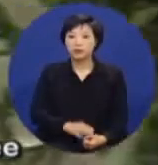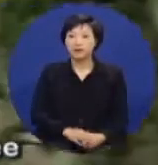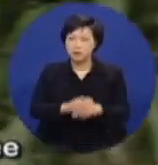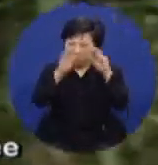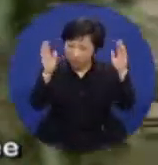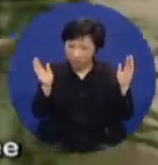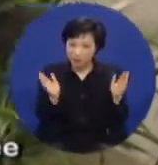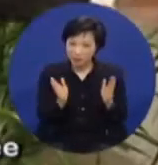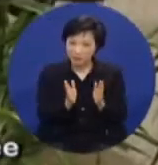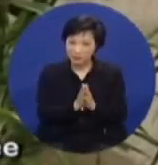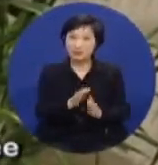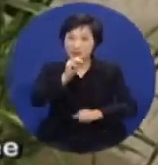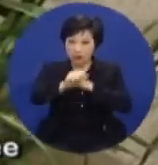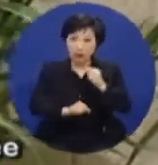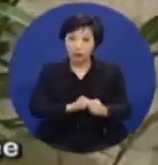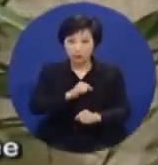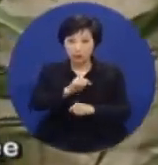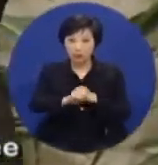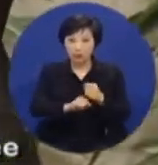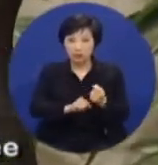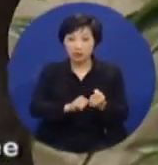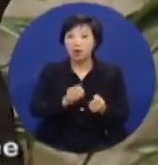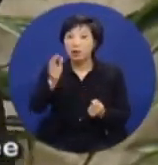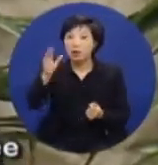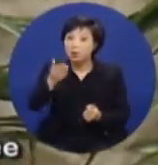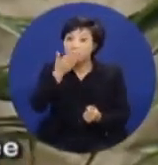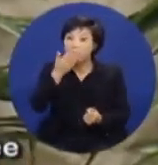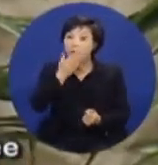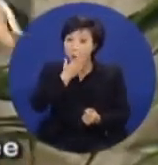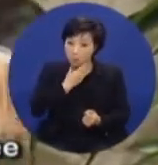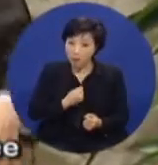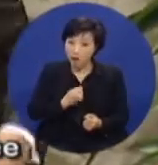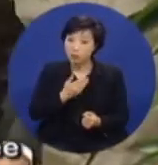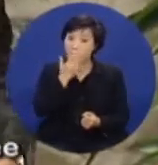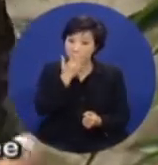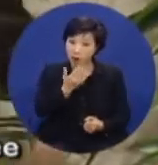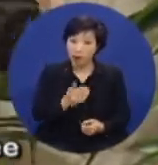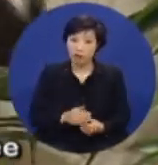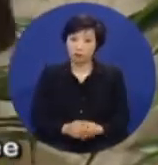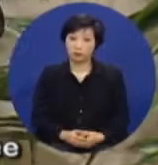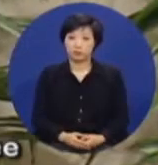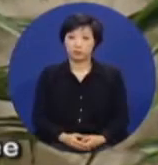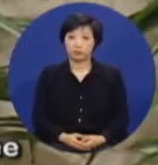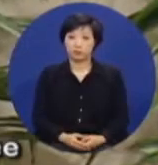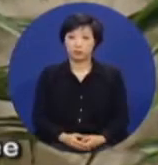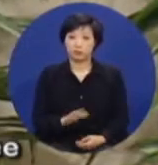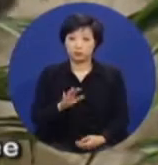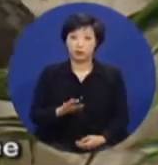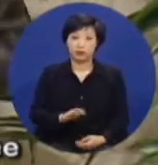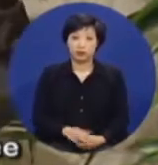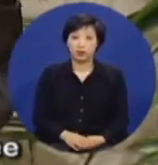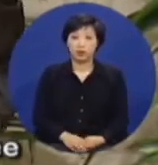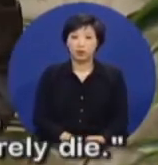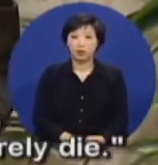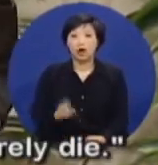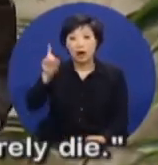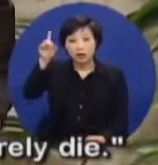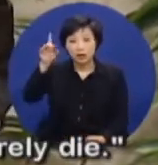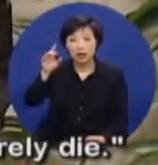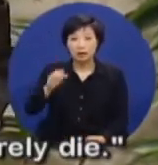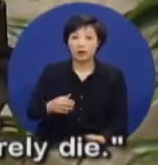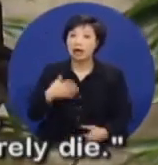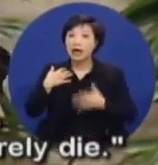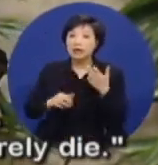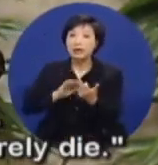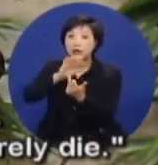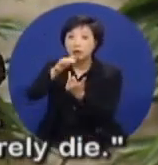타앙 게임으로 먹고 마시고 할 수 있지만 좀 된 이라는 목